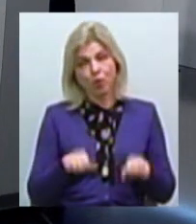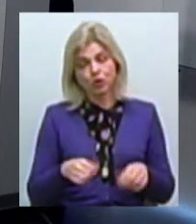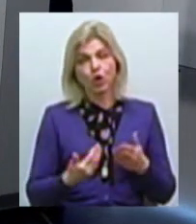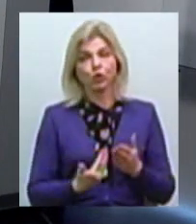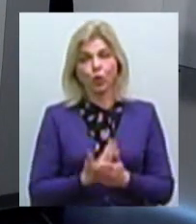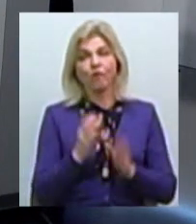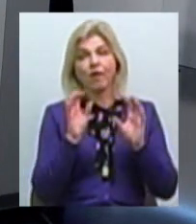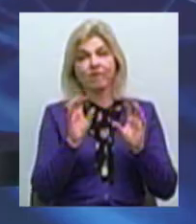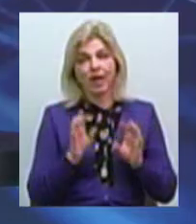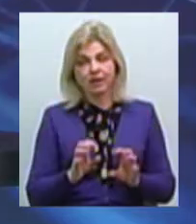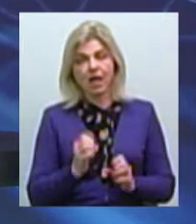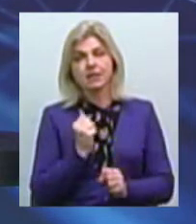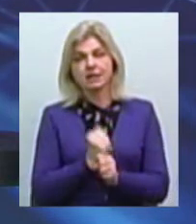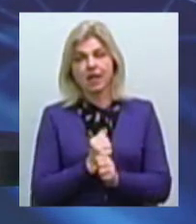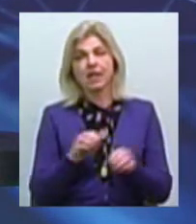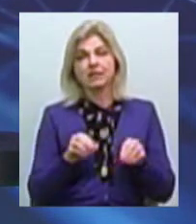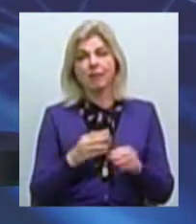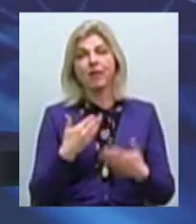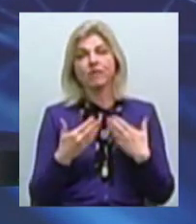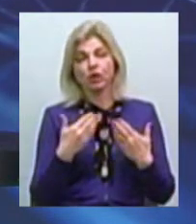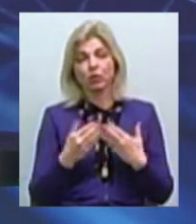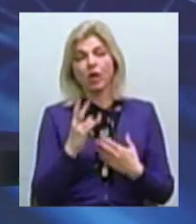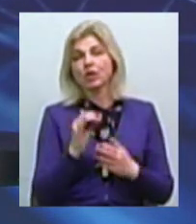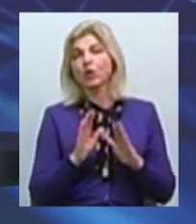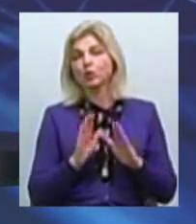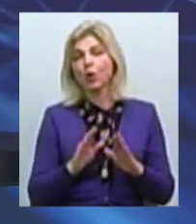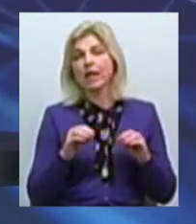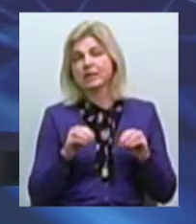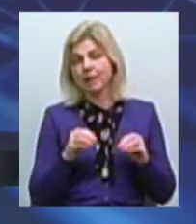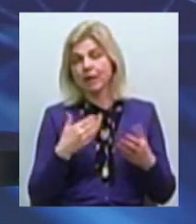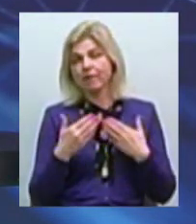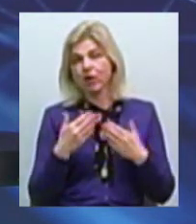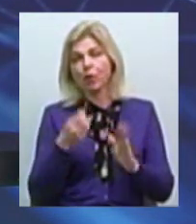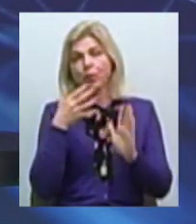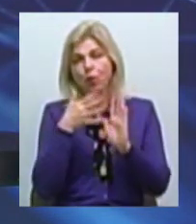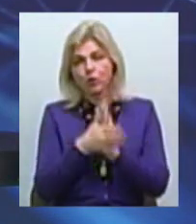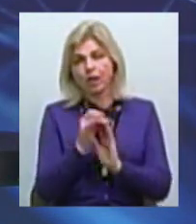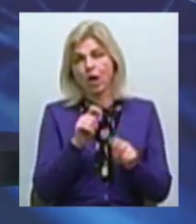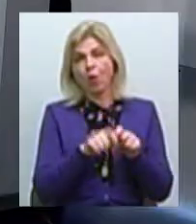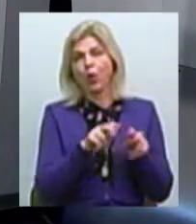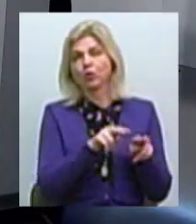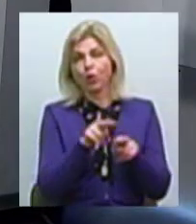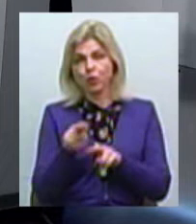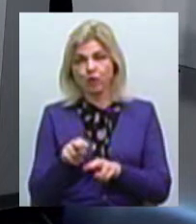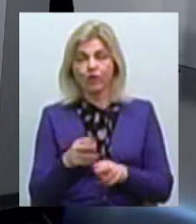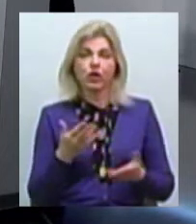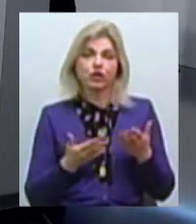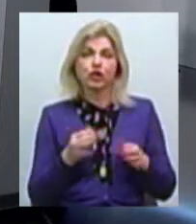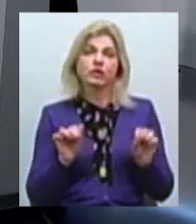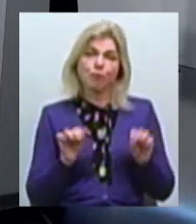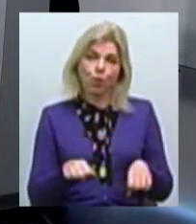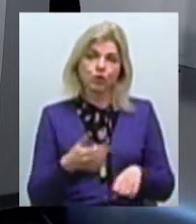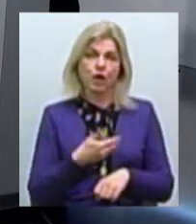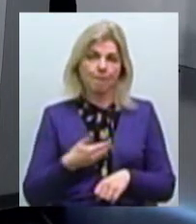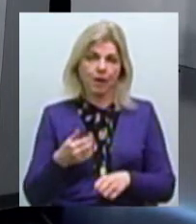в этой не сработать земельный вид но сами и наше земельные вино сын и позор им это контру ливаном и топ то шиизму жимом и